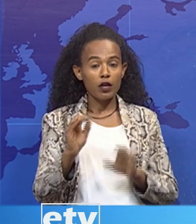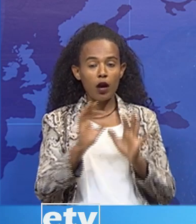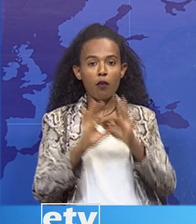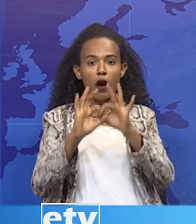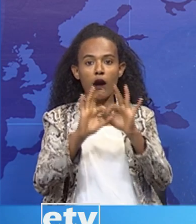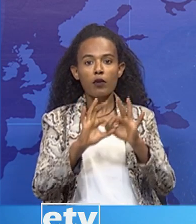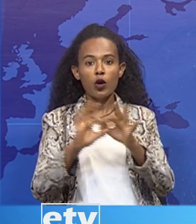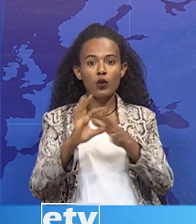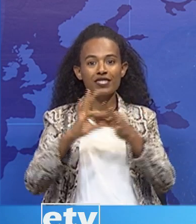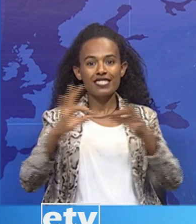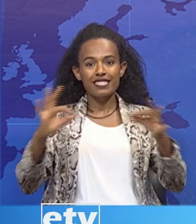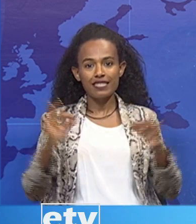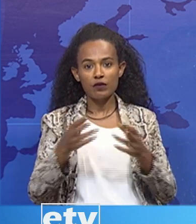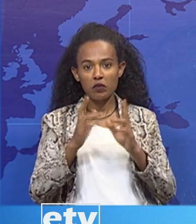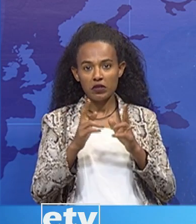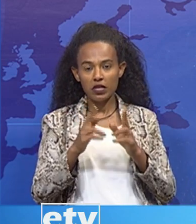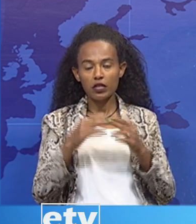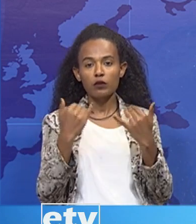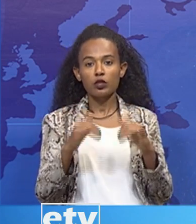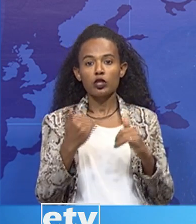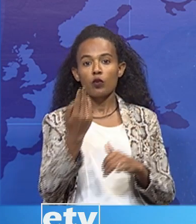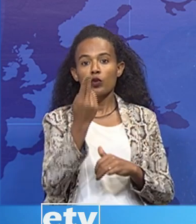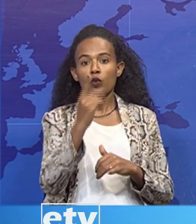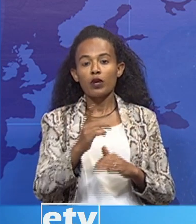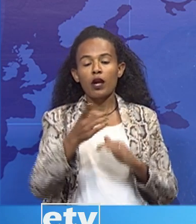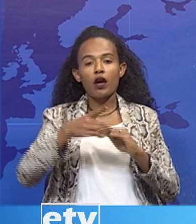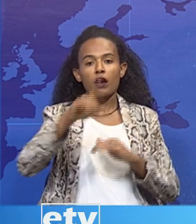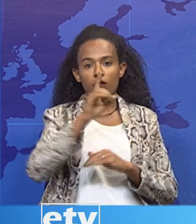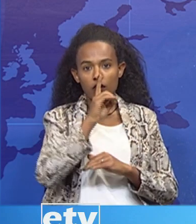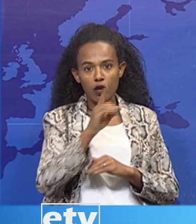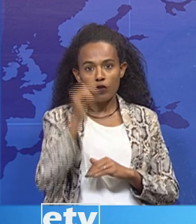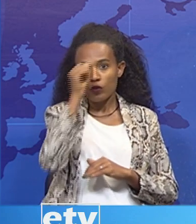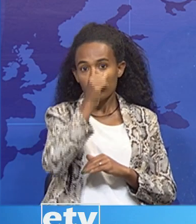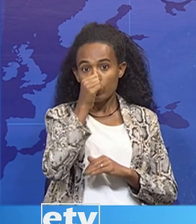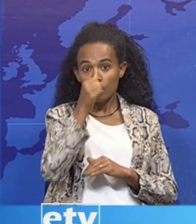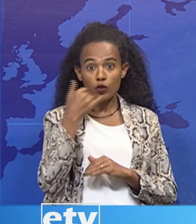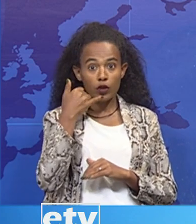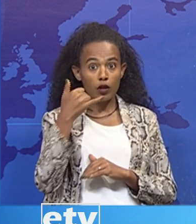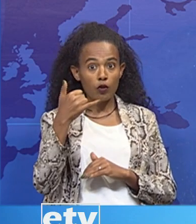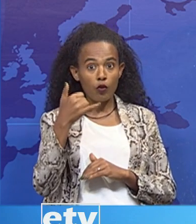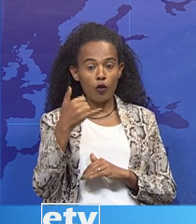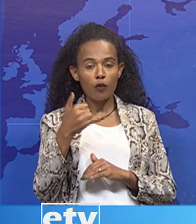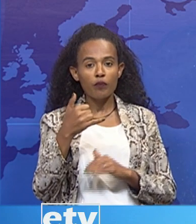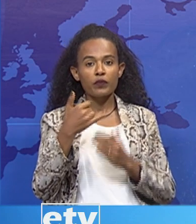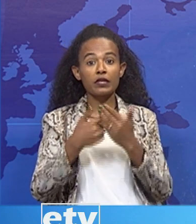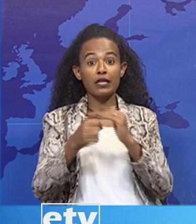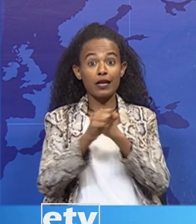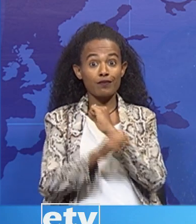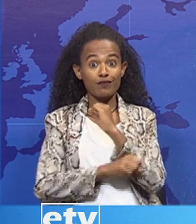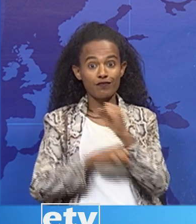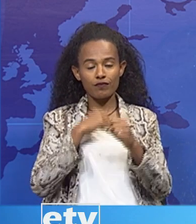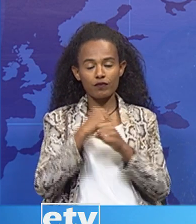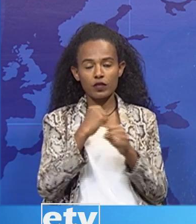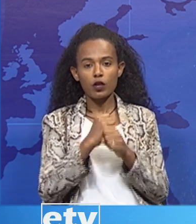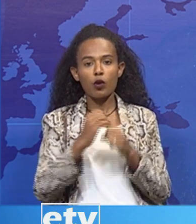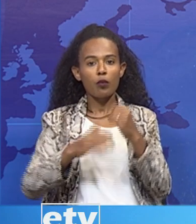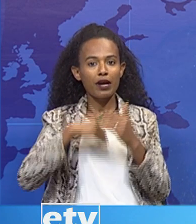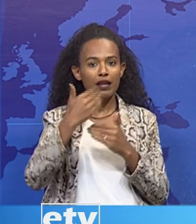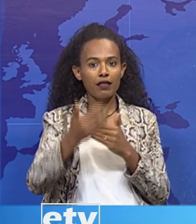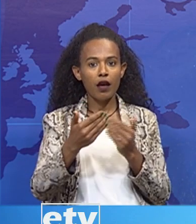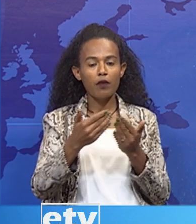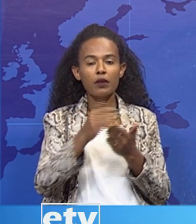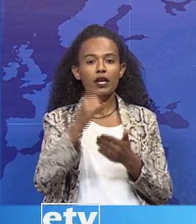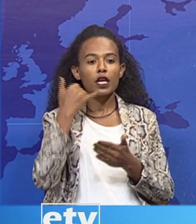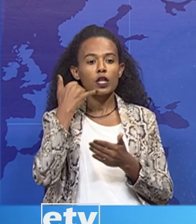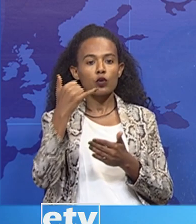ትስስርን በማሳለጥ የሚጫወተው ሚና ከፍተኛ እንደሆነ ኢትዮ ቴሌኮም በጽኑ ይገነዘባል። በቀጣይም እንደ ኢትዮ